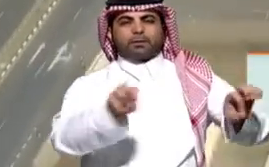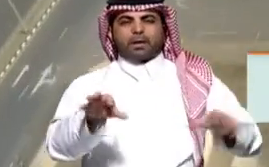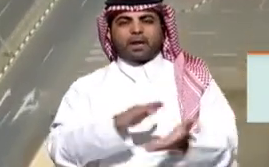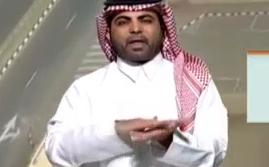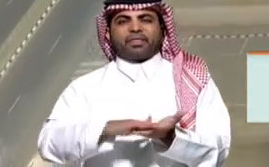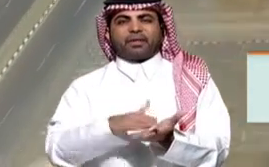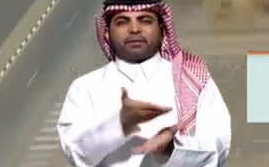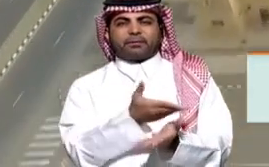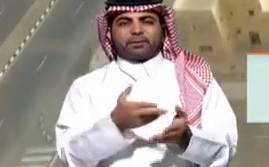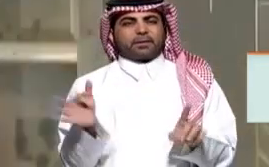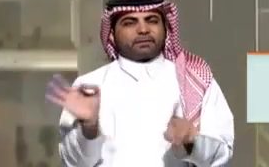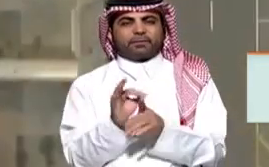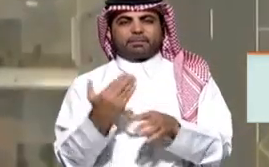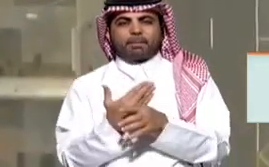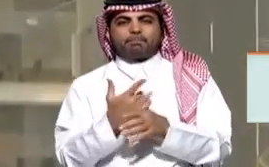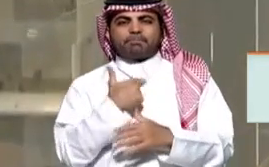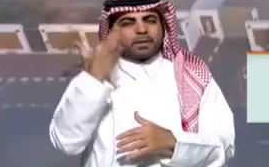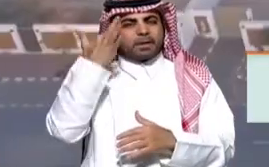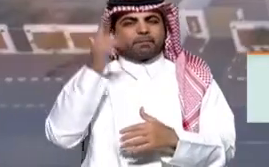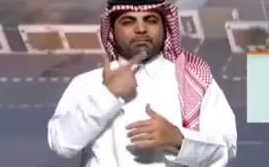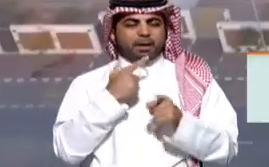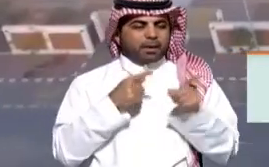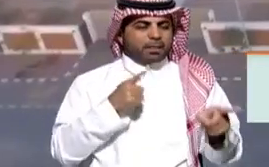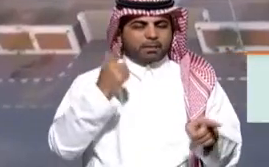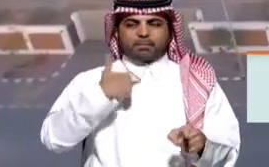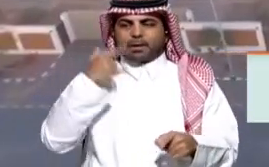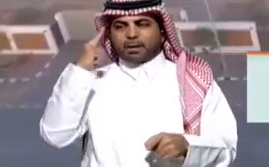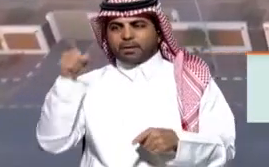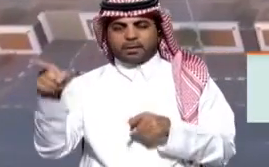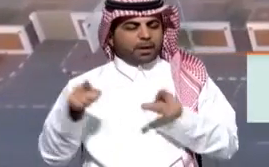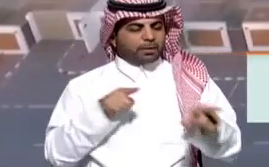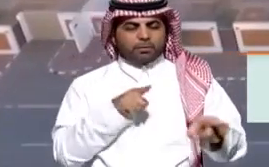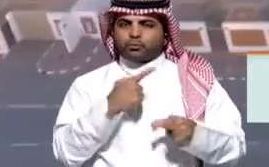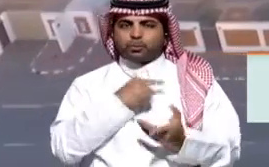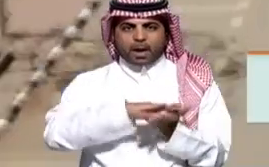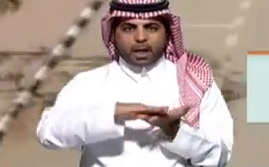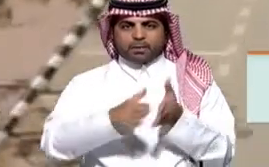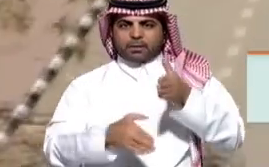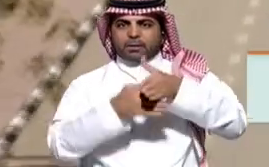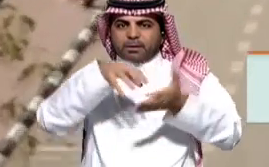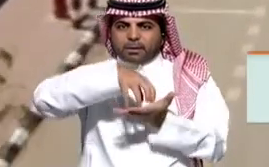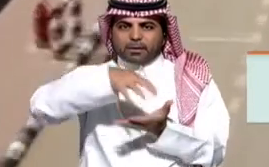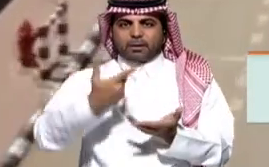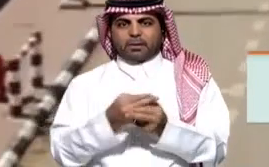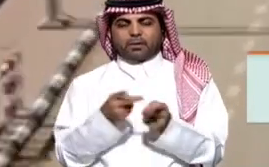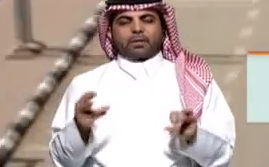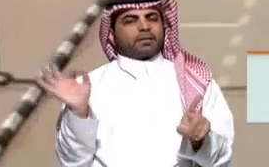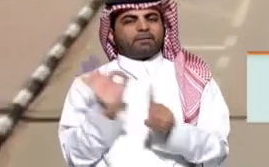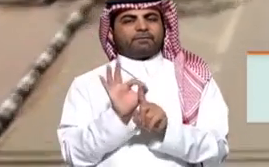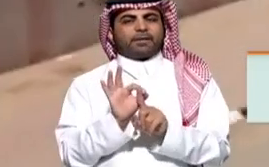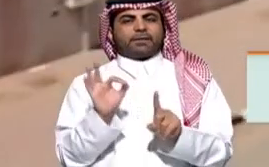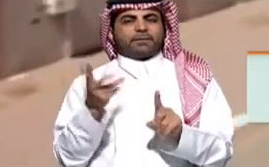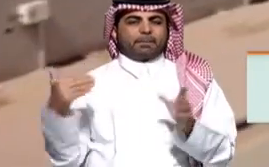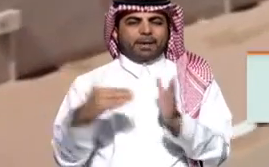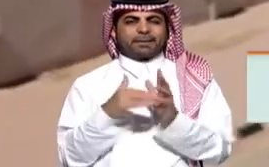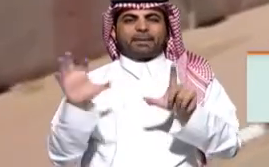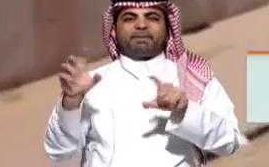هذه الخطوات لتوفير خيارات أكثر للمواطنين، بما يرفع نسبة التملك السكني إلى 70% بحلول